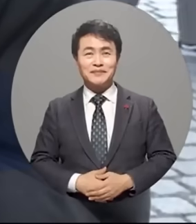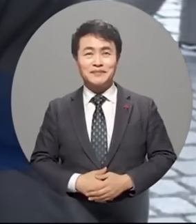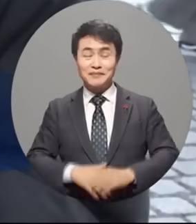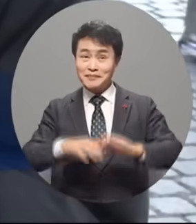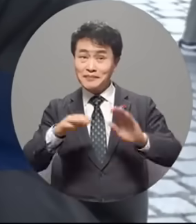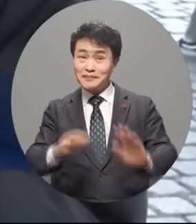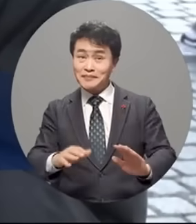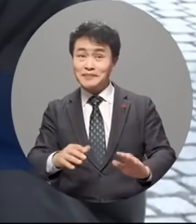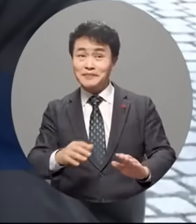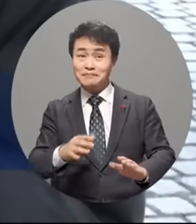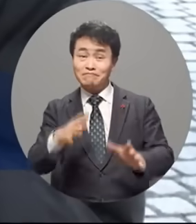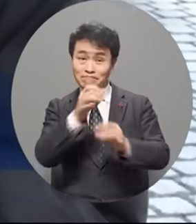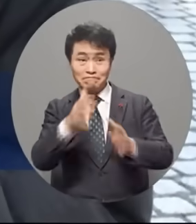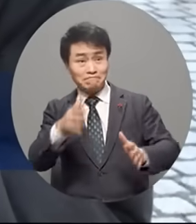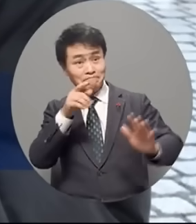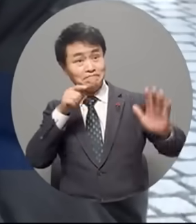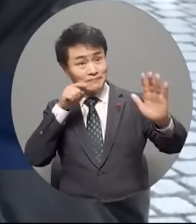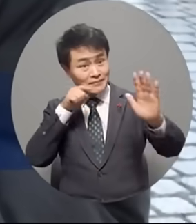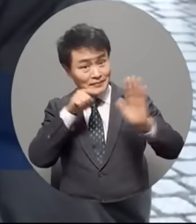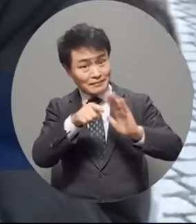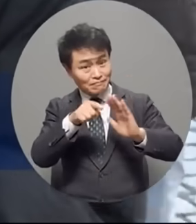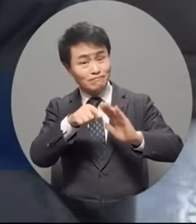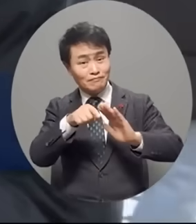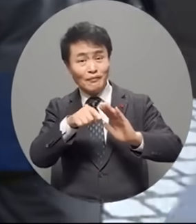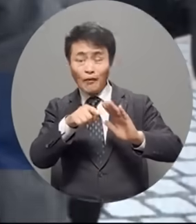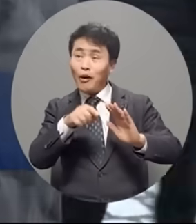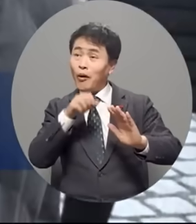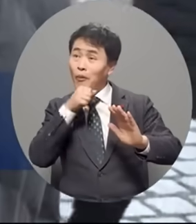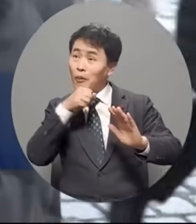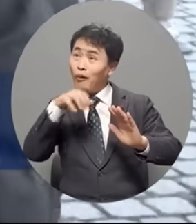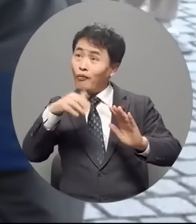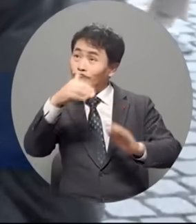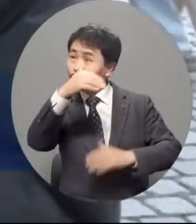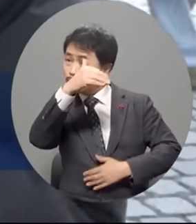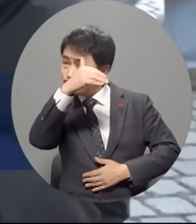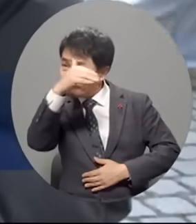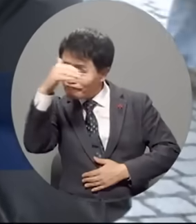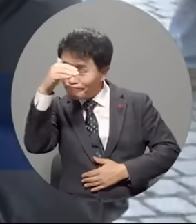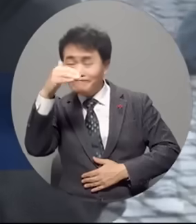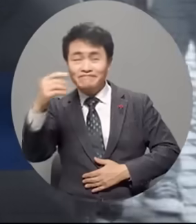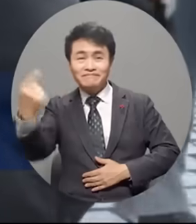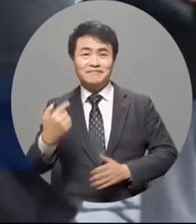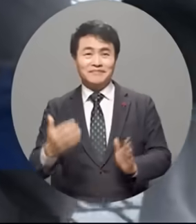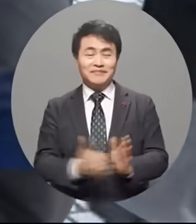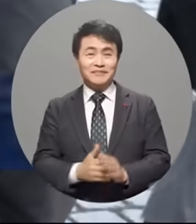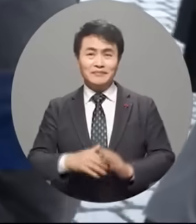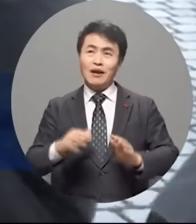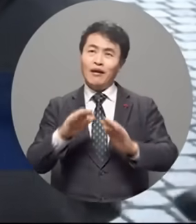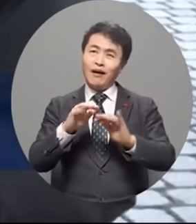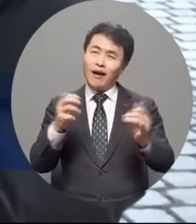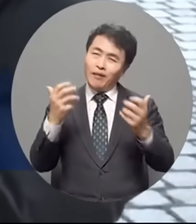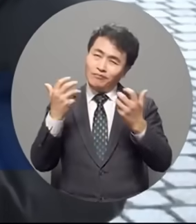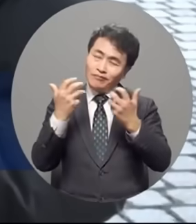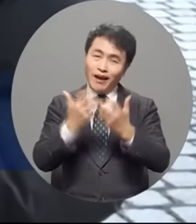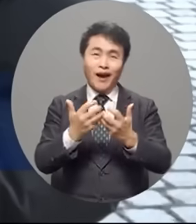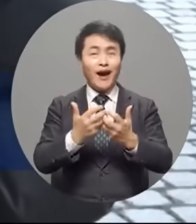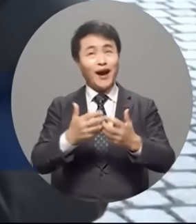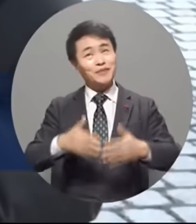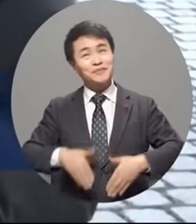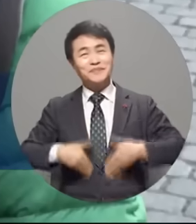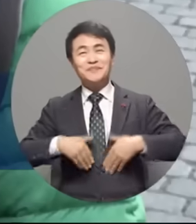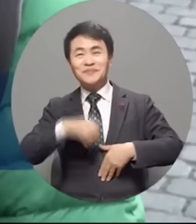저희 백화점 들릴 일이 있어가지고 왔다가 명동 성당 구경하려고 왔어요. 사람들이 많아가지고 훈훈하고